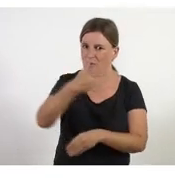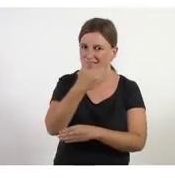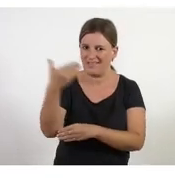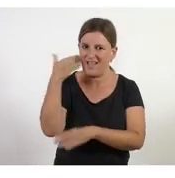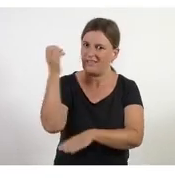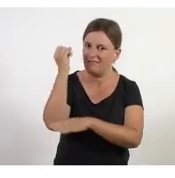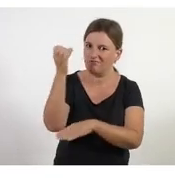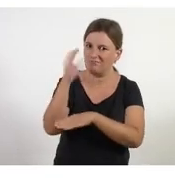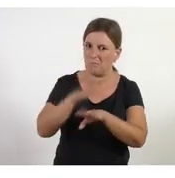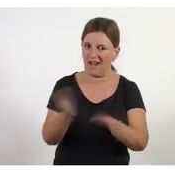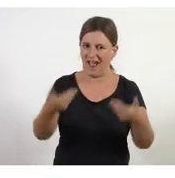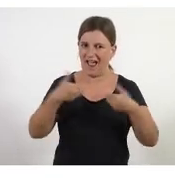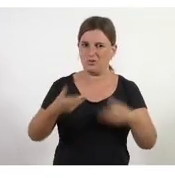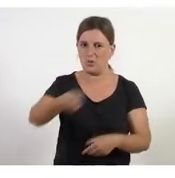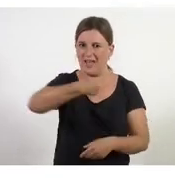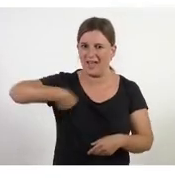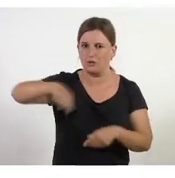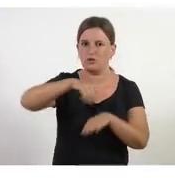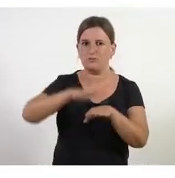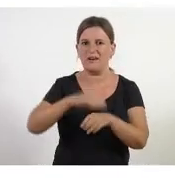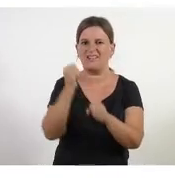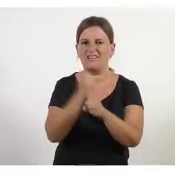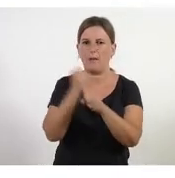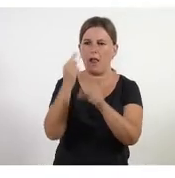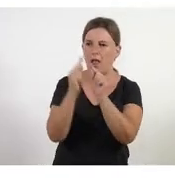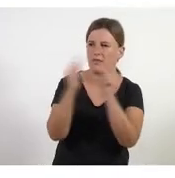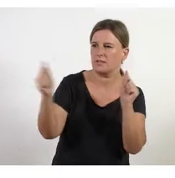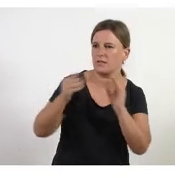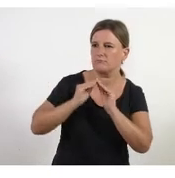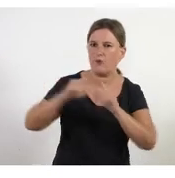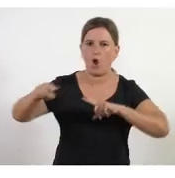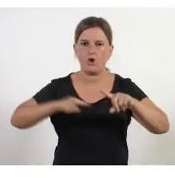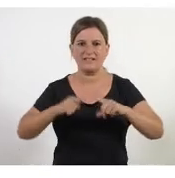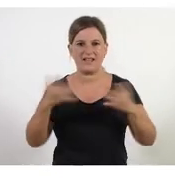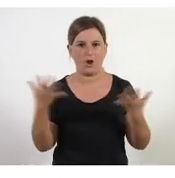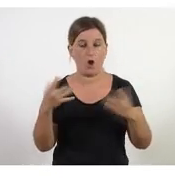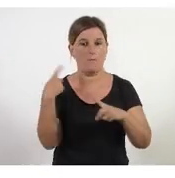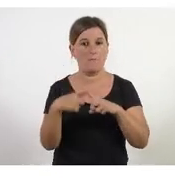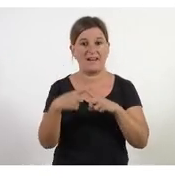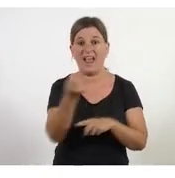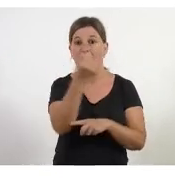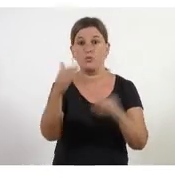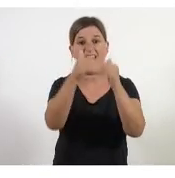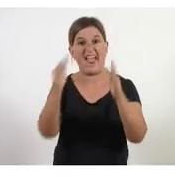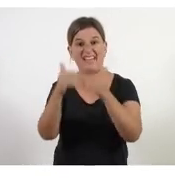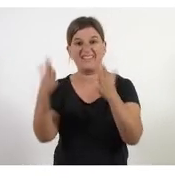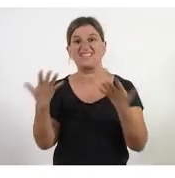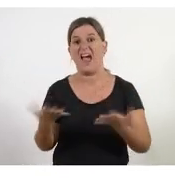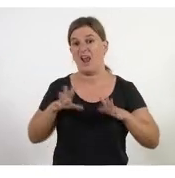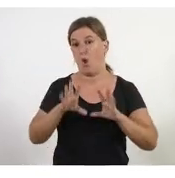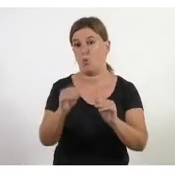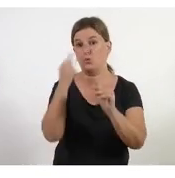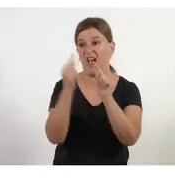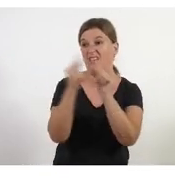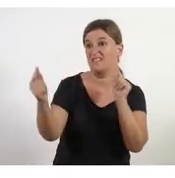i ajudar-nos a tots plegats a implementar el teletreball, perquè segurament hi ha entitats que ara potser ja no fan teletreball al 100%, però algunes potser